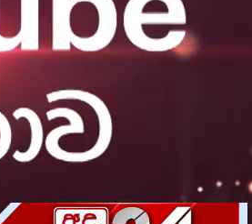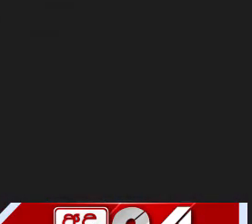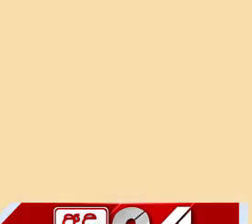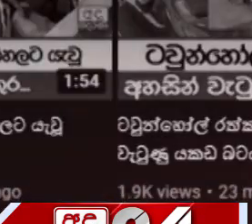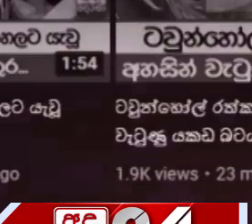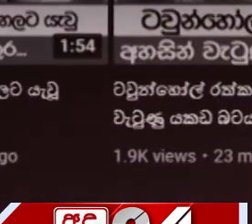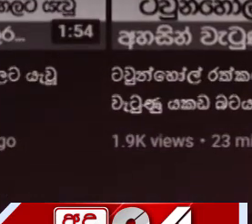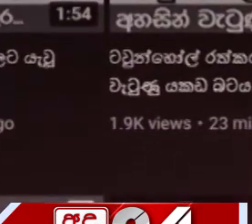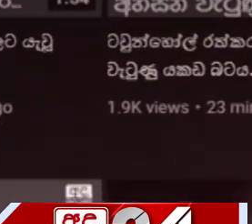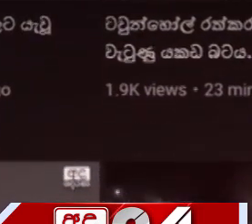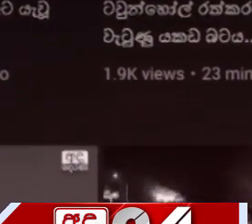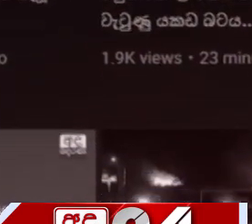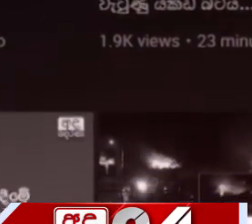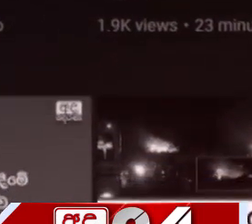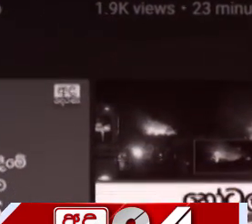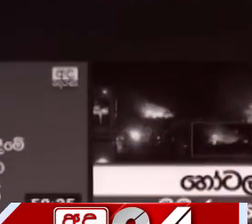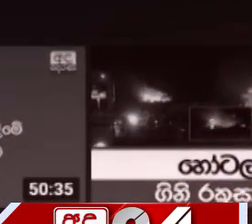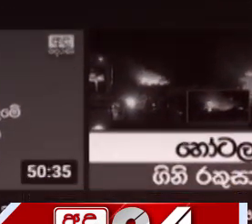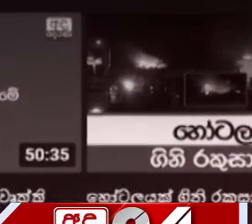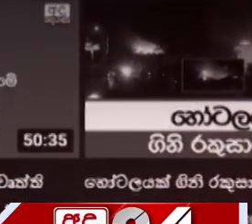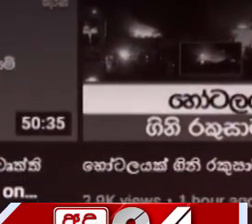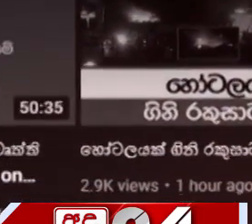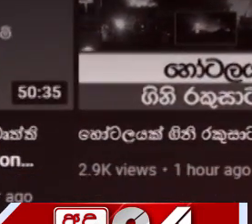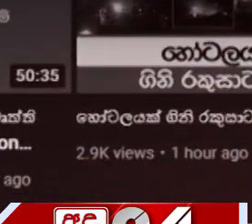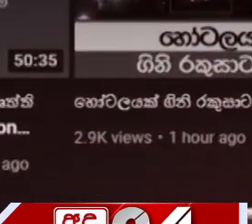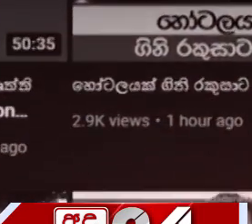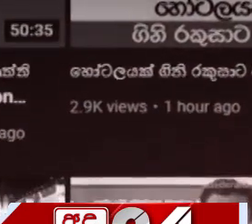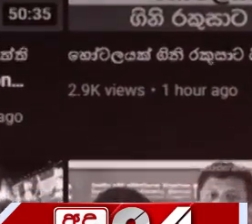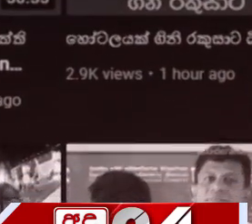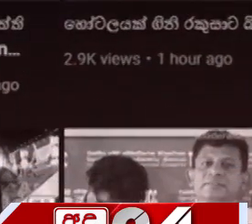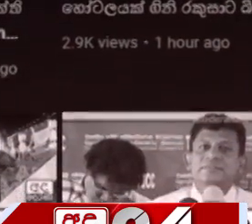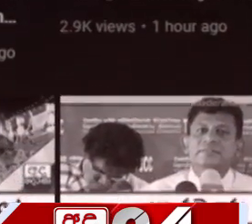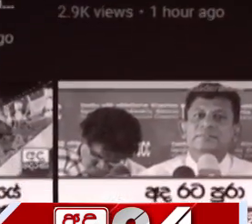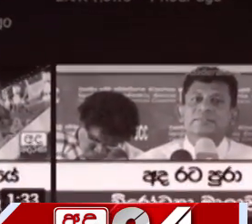නාලිකාව YouTube අද දෙරණ දැන්ම subscribe කරන්න.